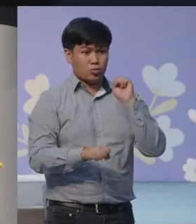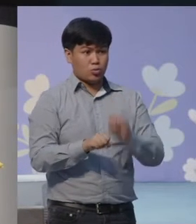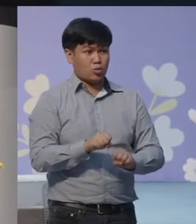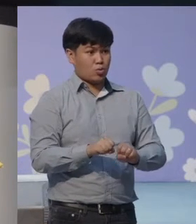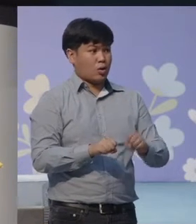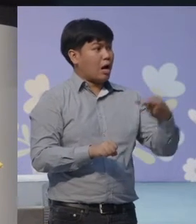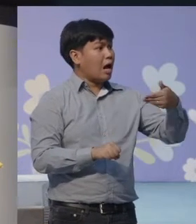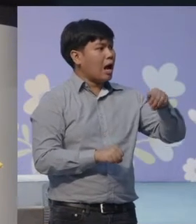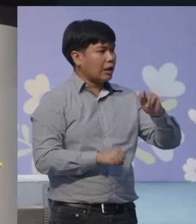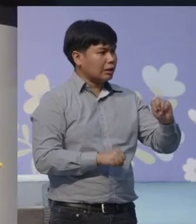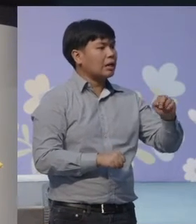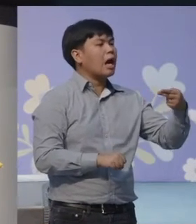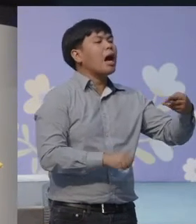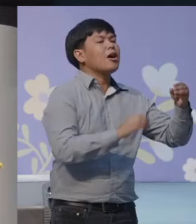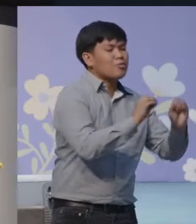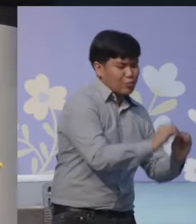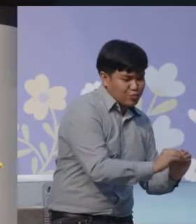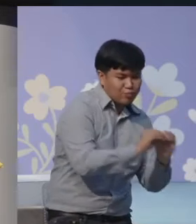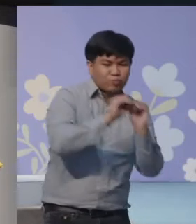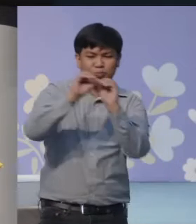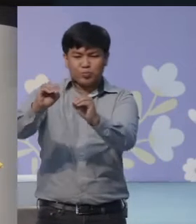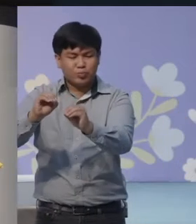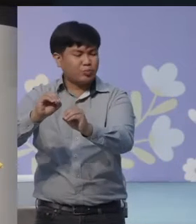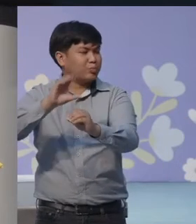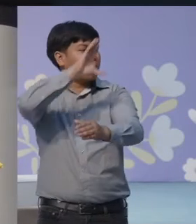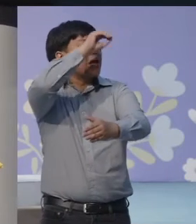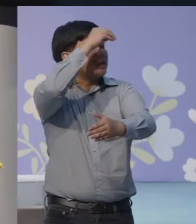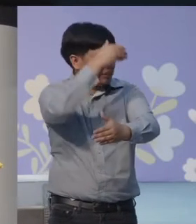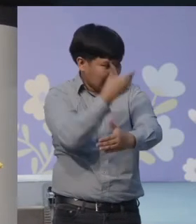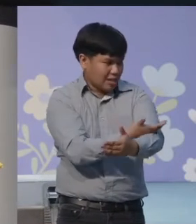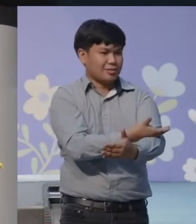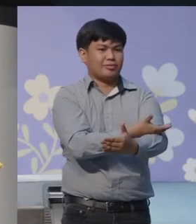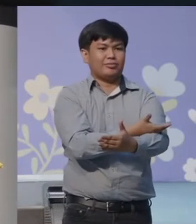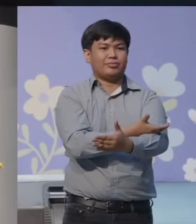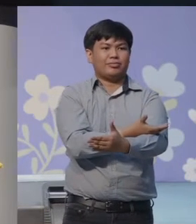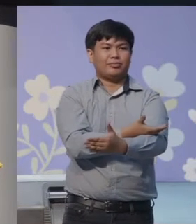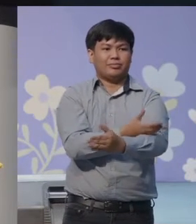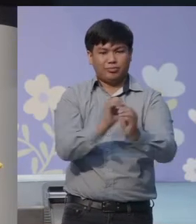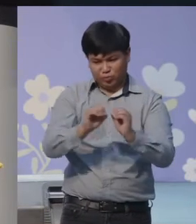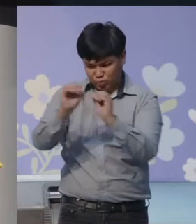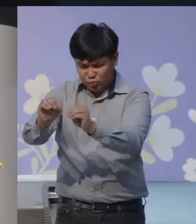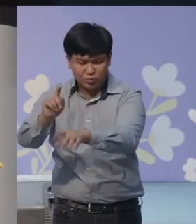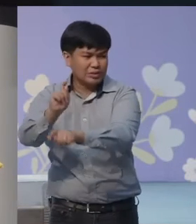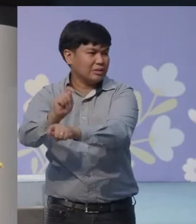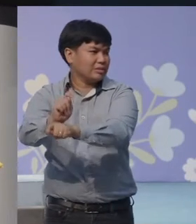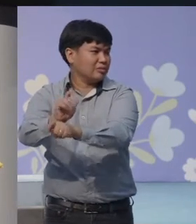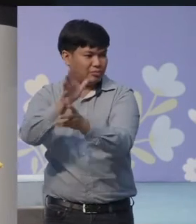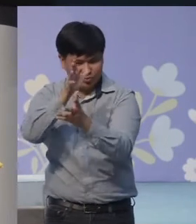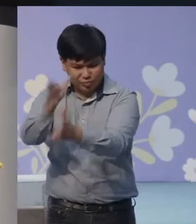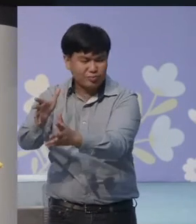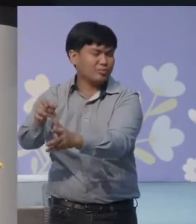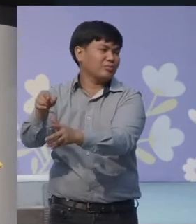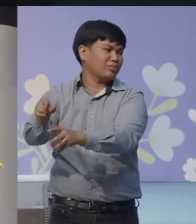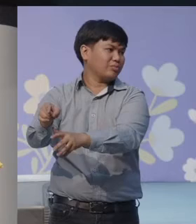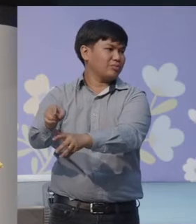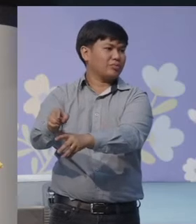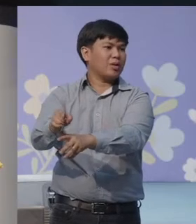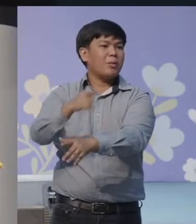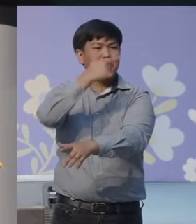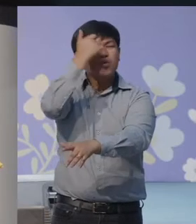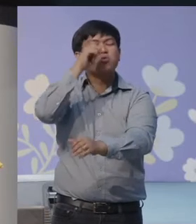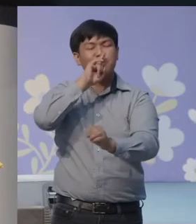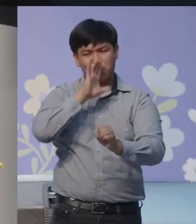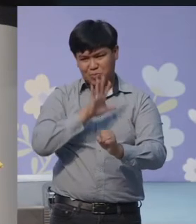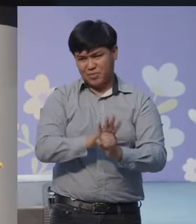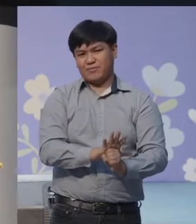So iniwanan niya si Samuel. Mabalik naman din tayo sa istorya namin ng aming mag-asawa. So